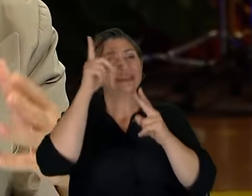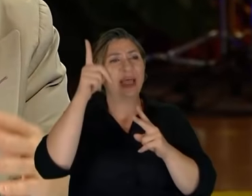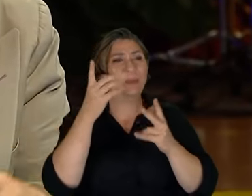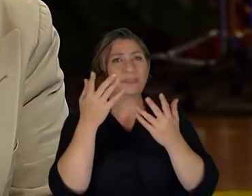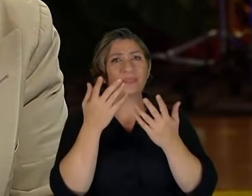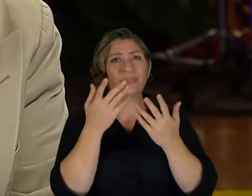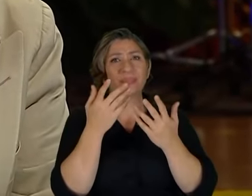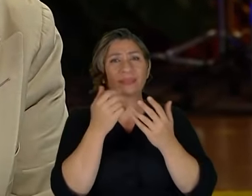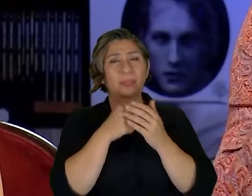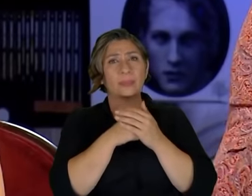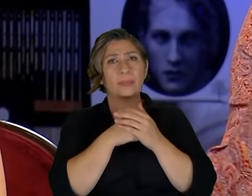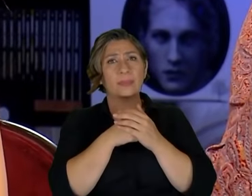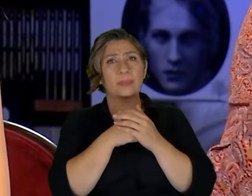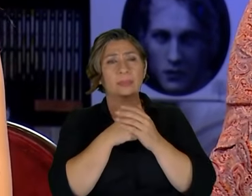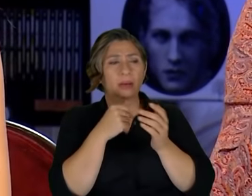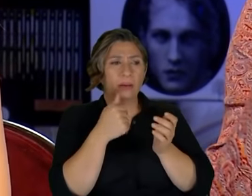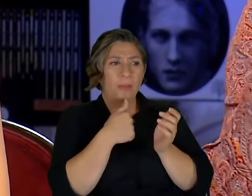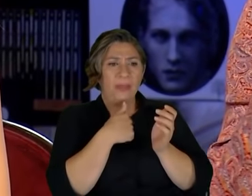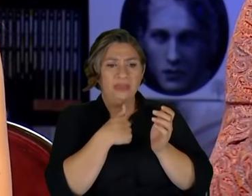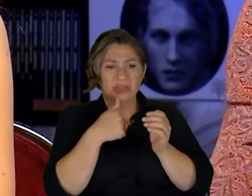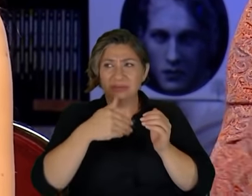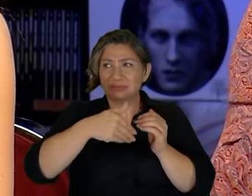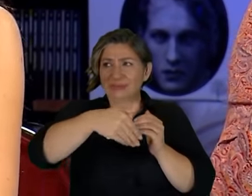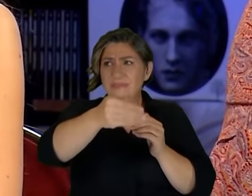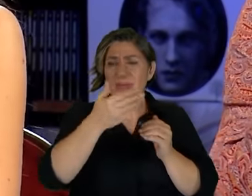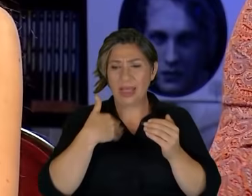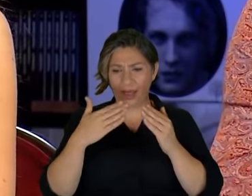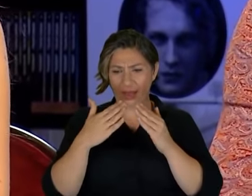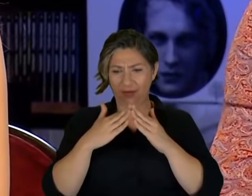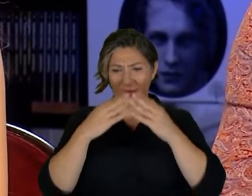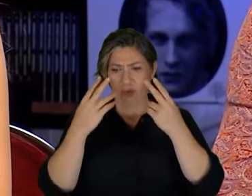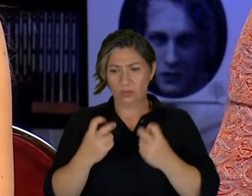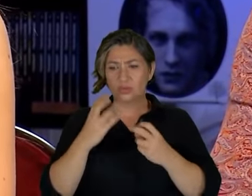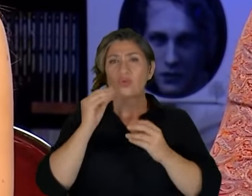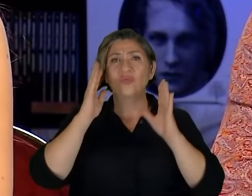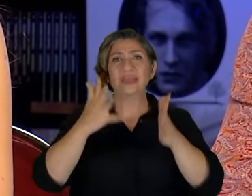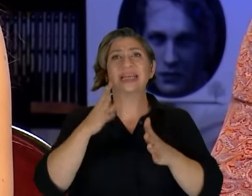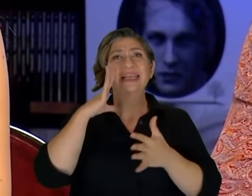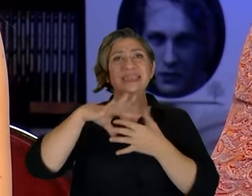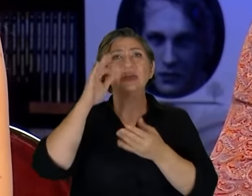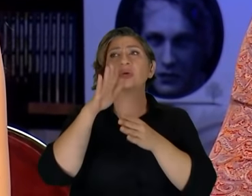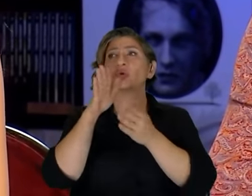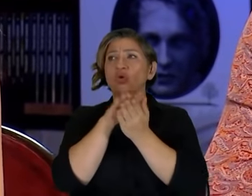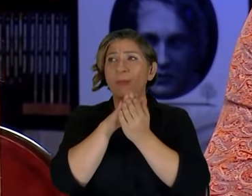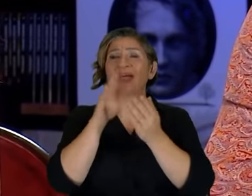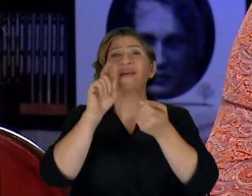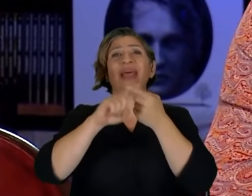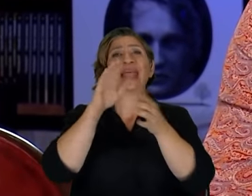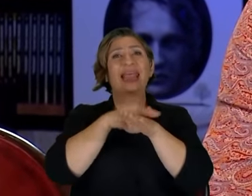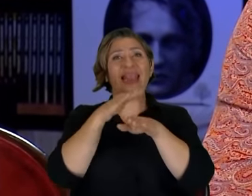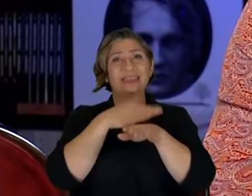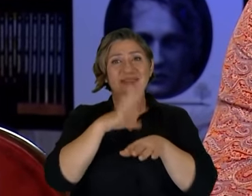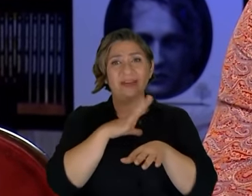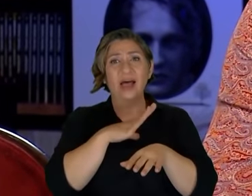mı yani? Bence çok yani gittikçe özellikle benim oturduğum semtte de çok fazla insanın köpeği ve kedisi var. Kedileri